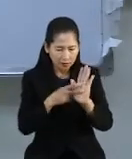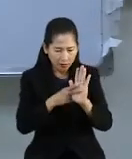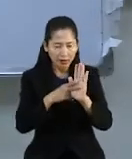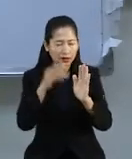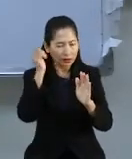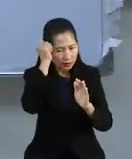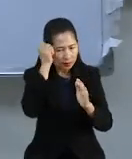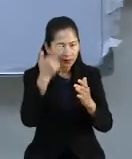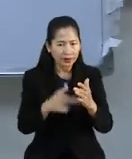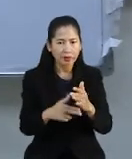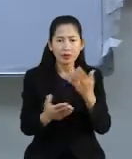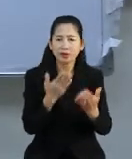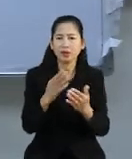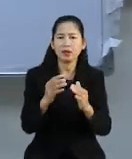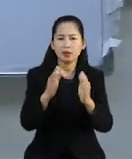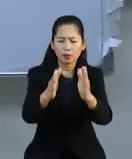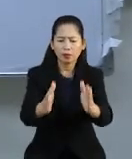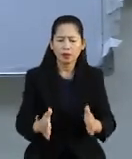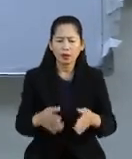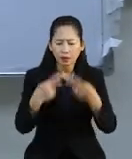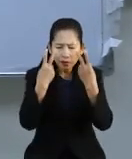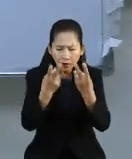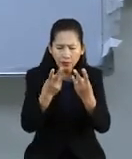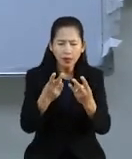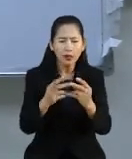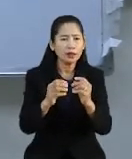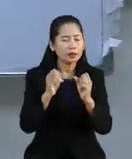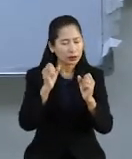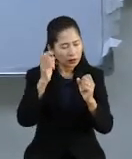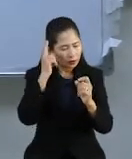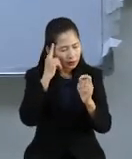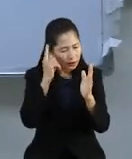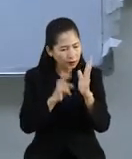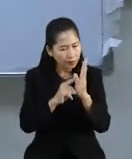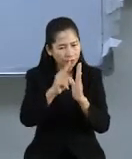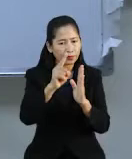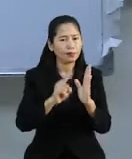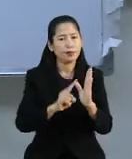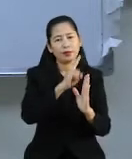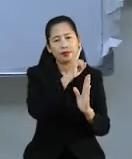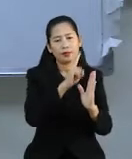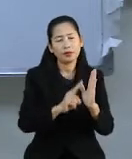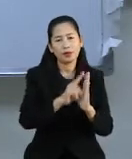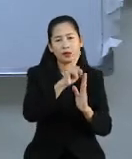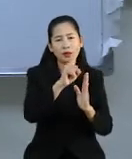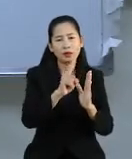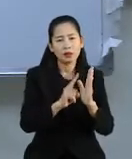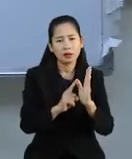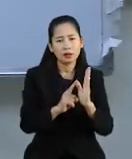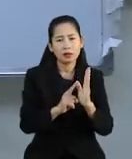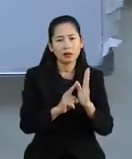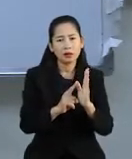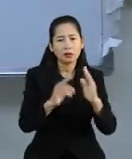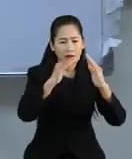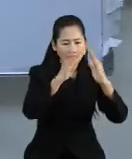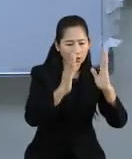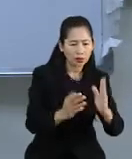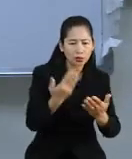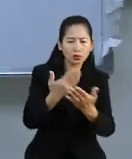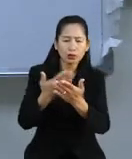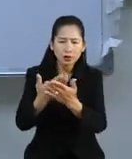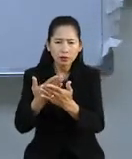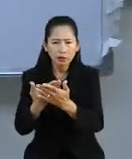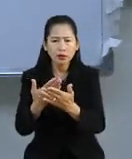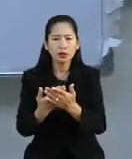con thử chẳng nắm mấy tiết con. Bà xanh chị ở bên phòng mơ lỡ. Con thử chẳng nắm tâm kia phép. Ủa ta hoa ta ăn con tới ạ kia khẳng nịa. Chú mô nịa,